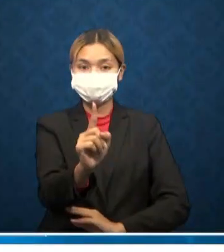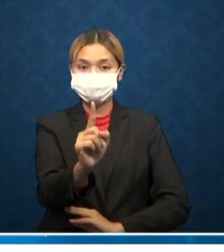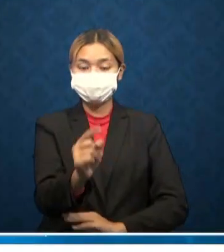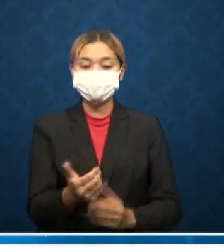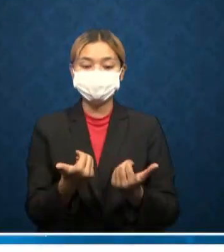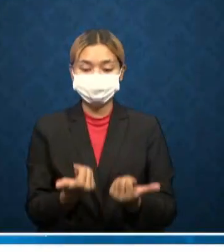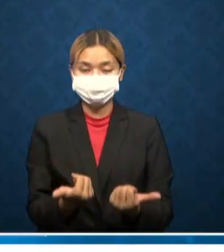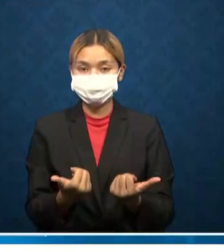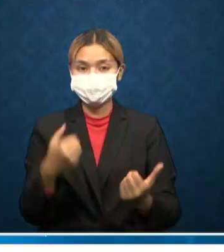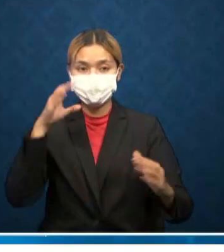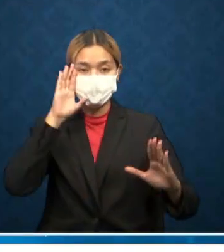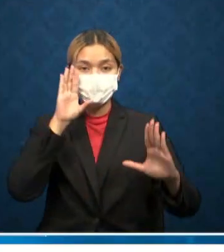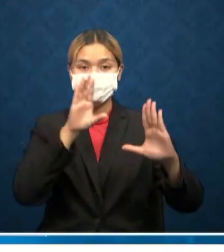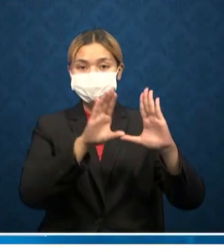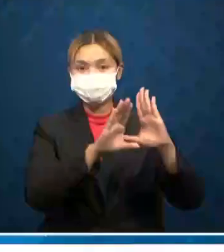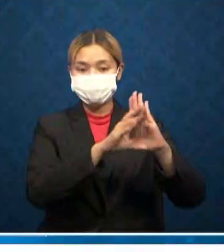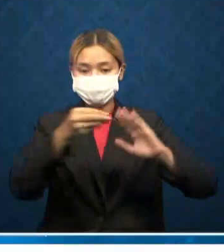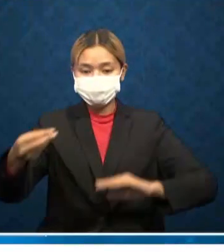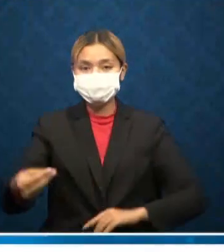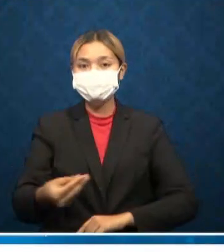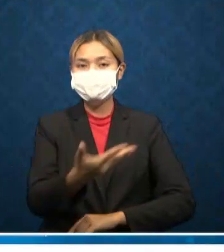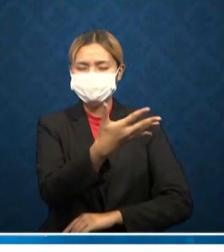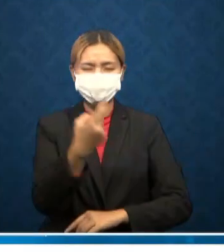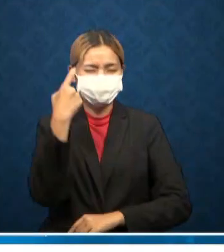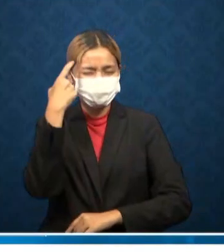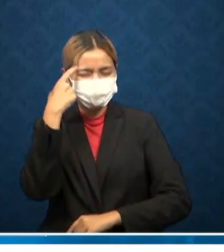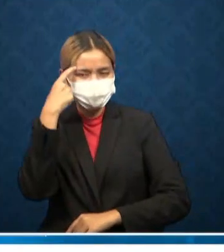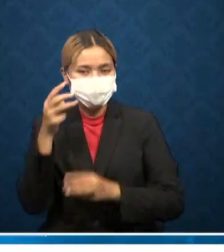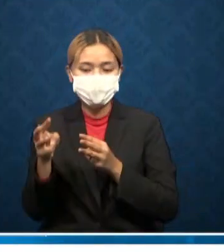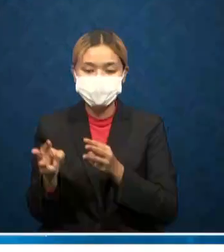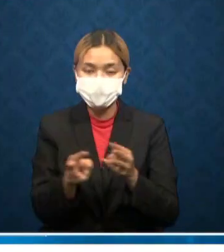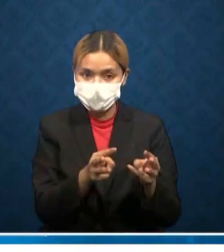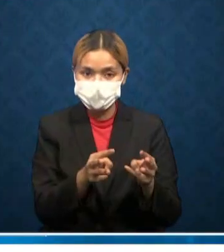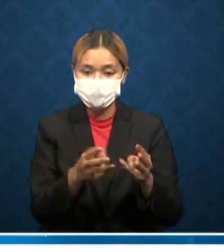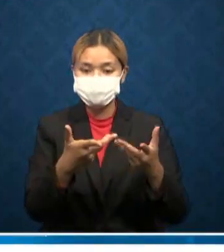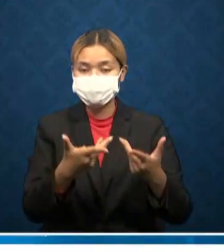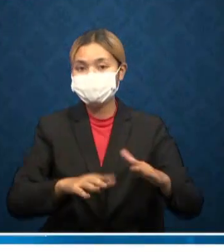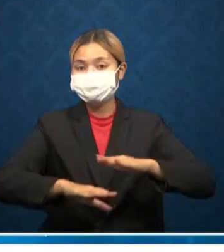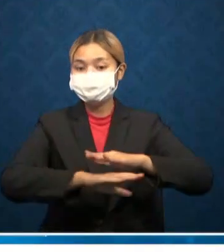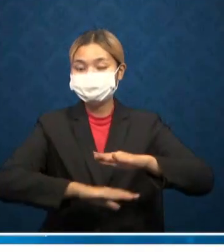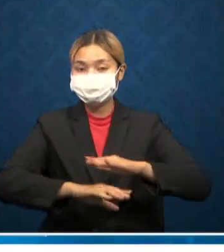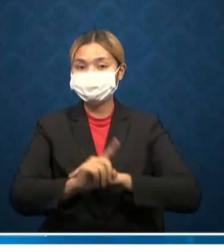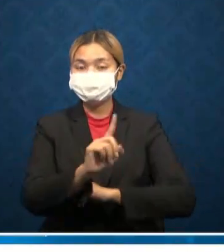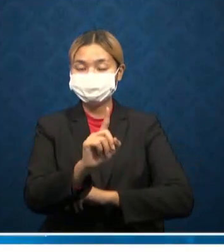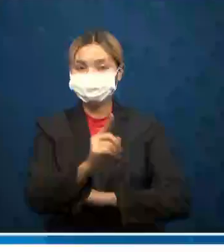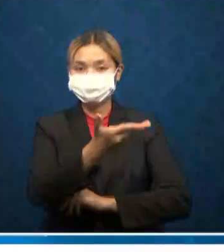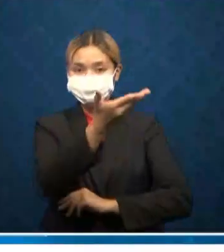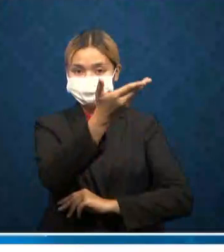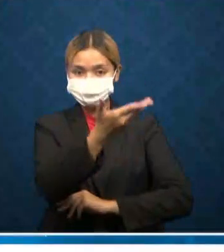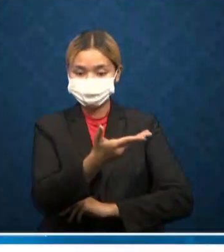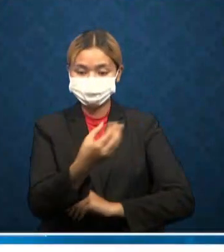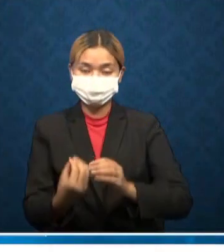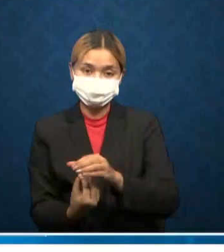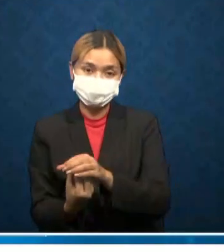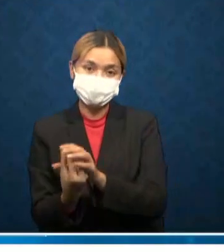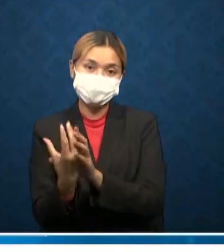ได้แสดงไว้ตั้งแต่แรกที่เป็นกรอบแนวคิดนะคะแล้วก็เป็นสมมติฐานด้วยด้วยนำมาสู่ภาพนี้เป็นต้นไม้